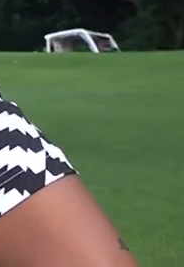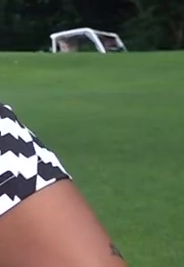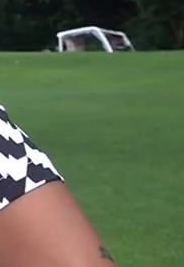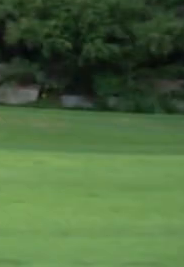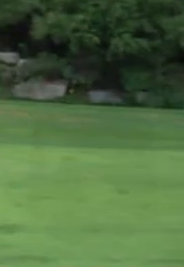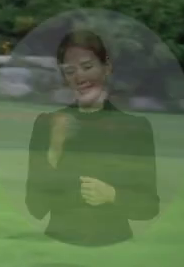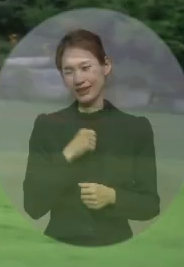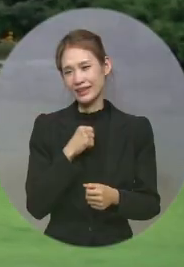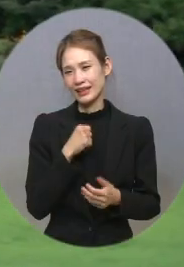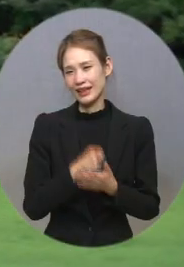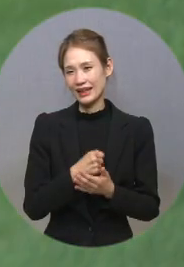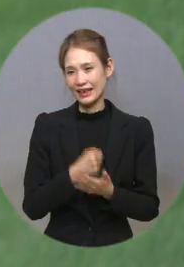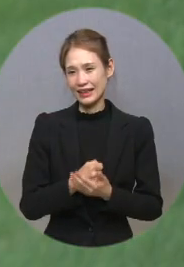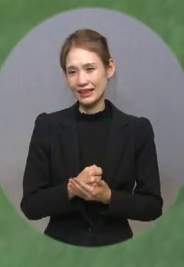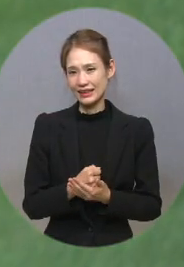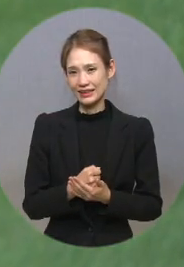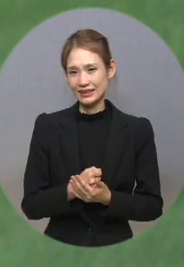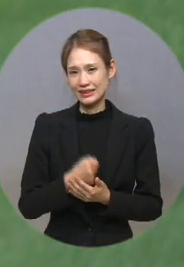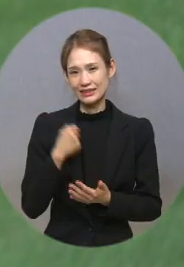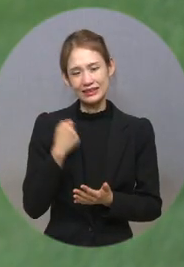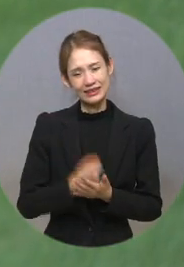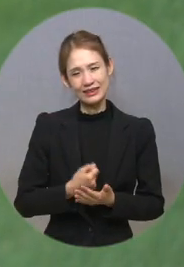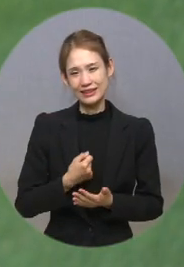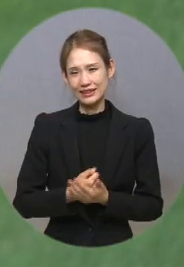아이고. 야! 아이고. 야! 아이고.